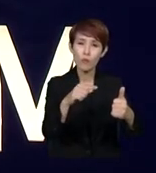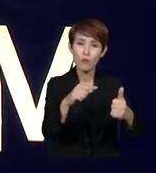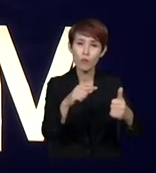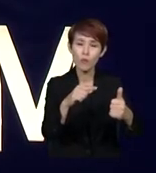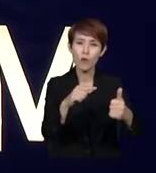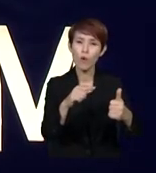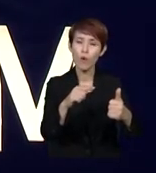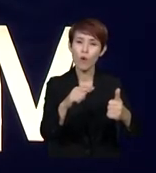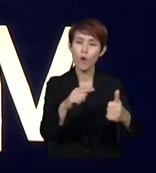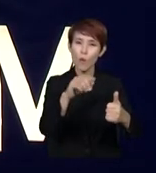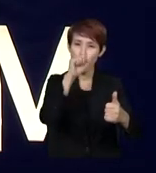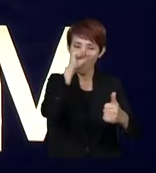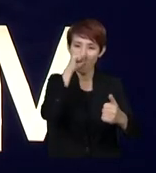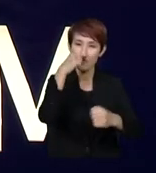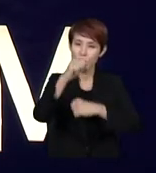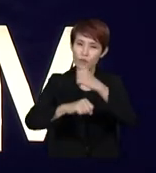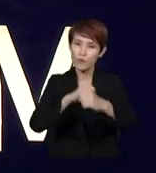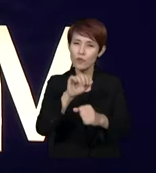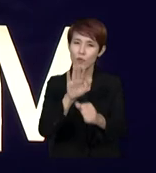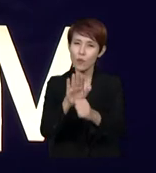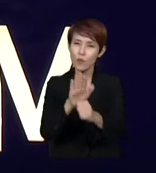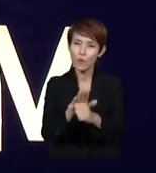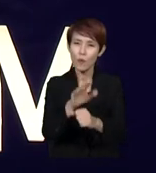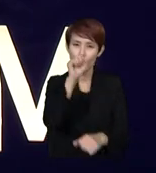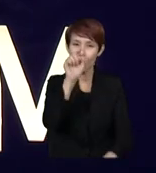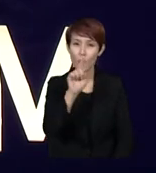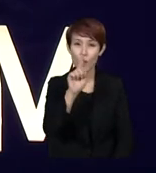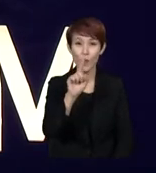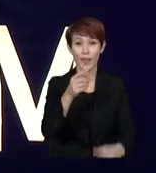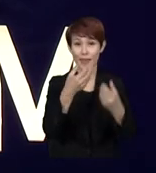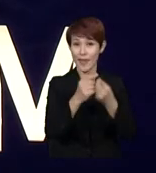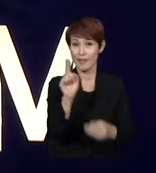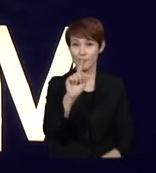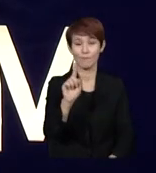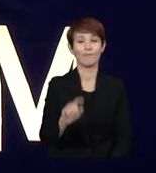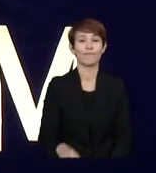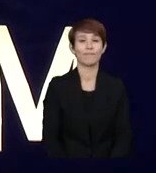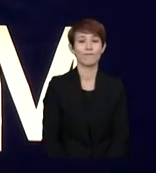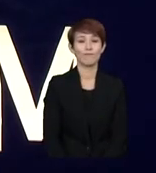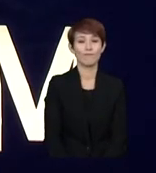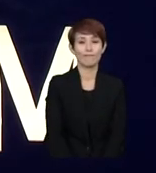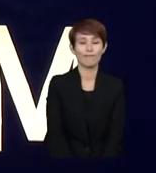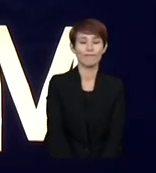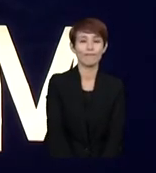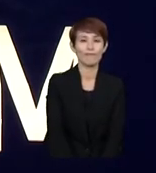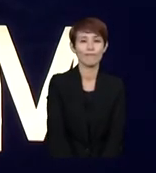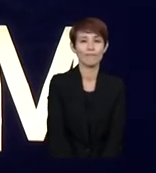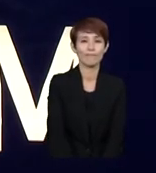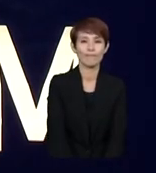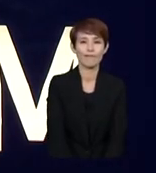나은 민주주의에 도움이 될까요? 사례가 있다면 좀 들어주시면 감사하겠습니다.